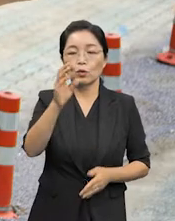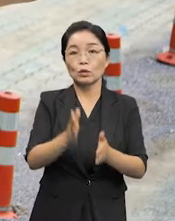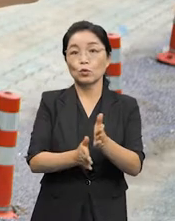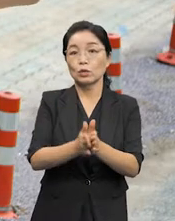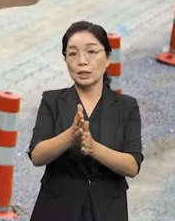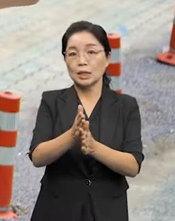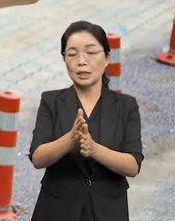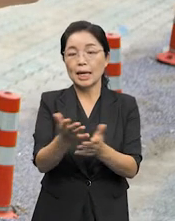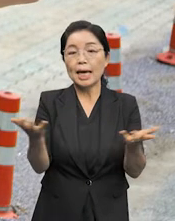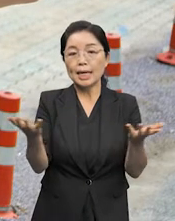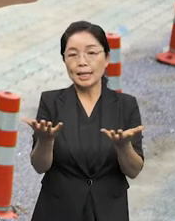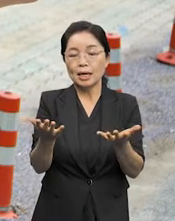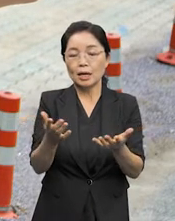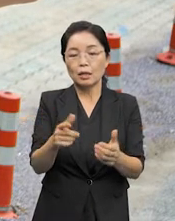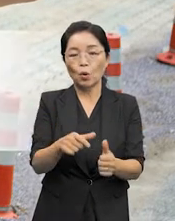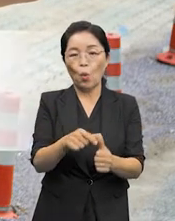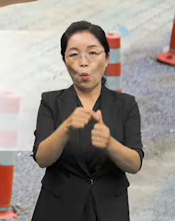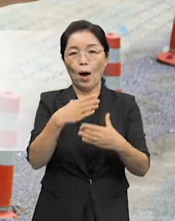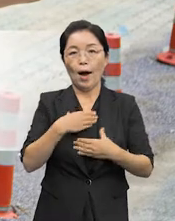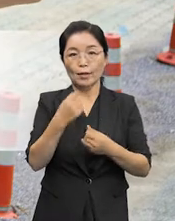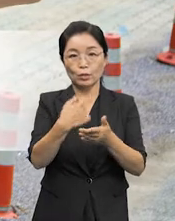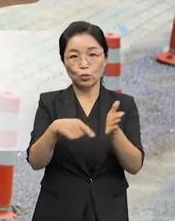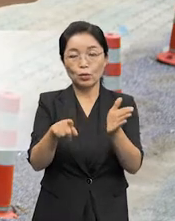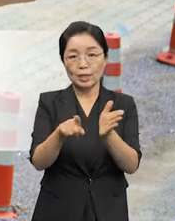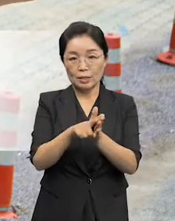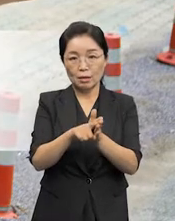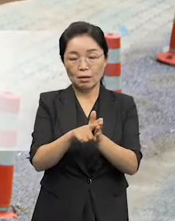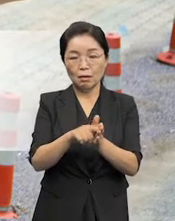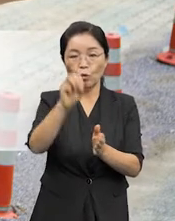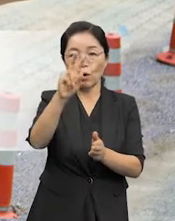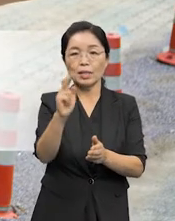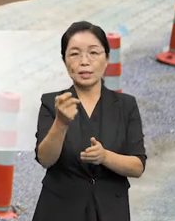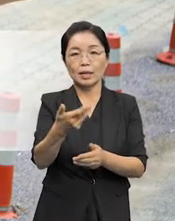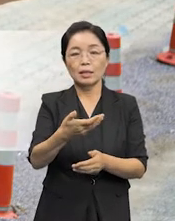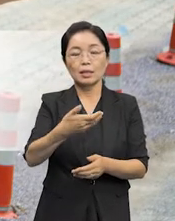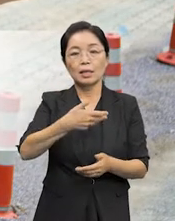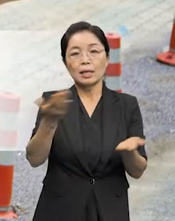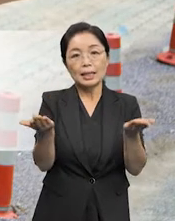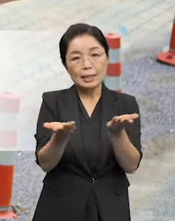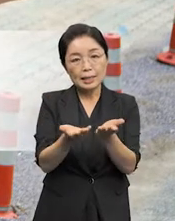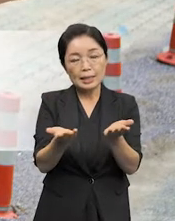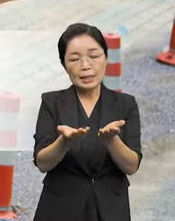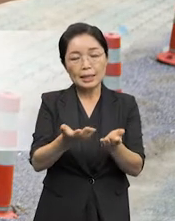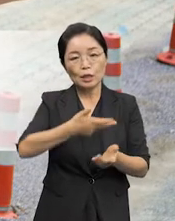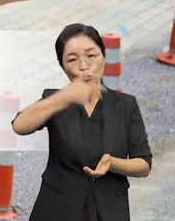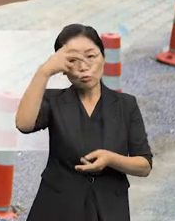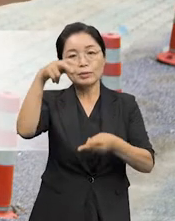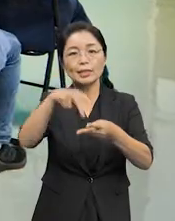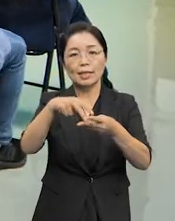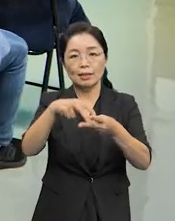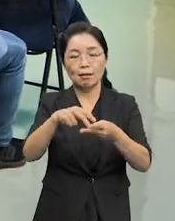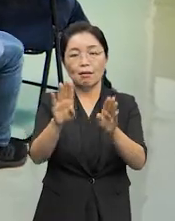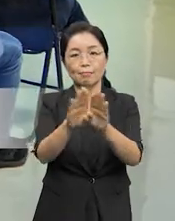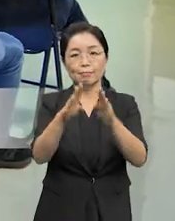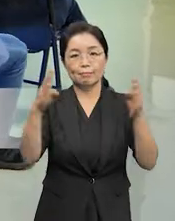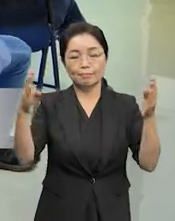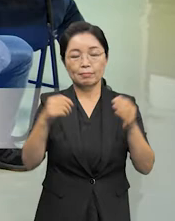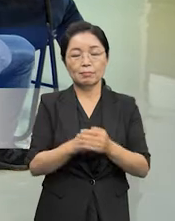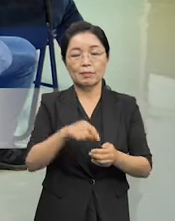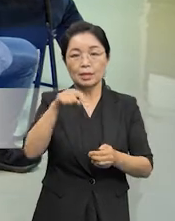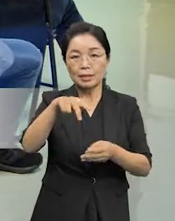광주시가 근로자 고용 안정을 위한 광산 일드림센터의 문을 열고 본격적인 운영에 들어갔습니다.